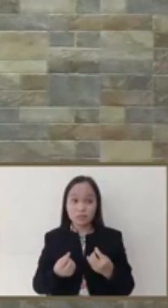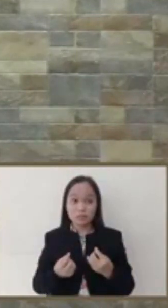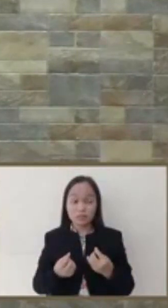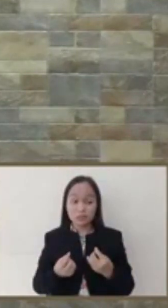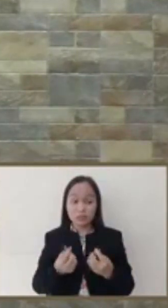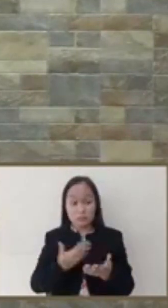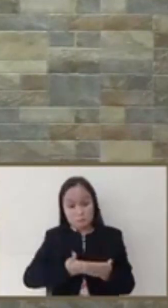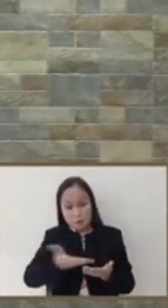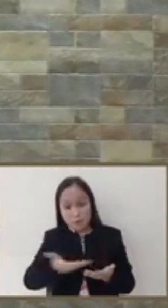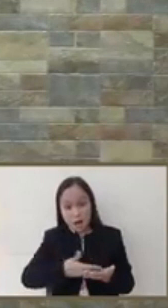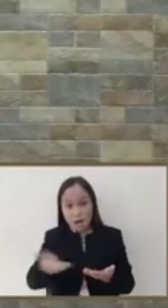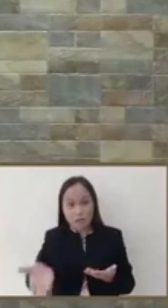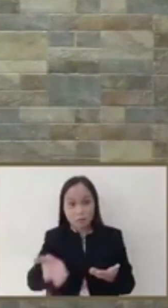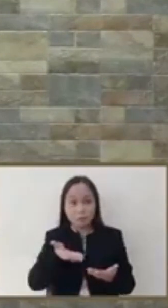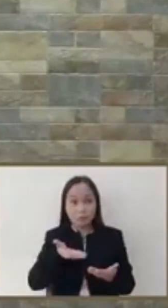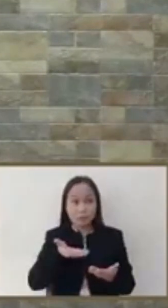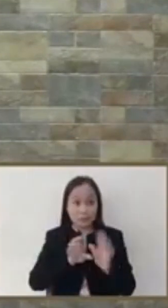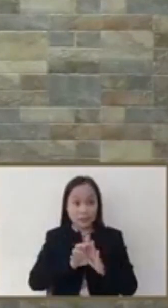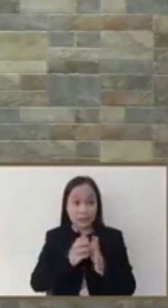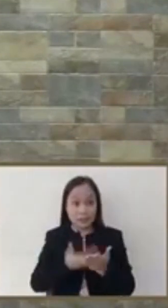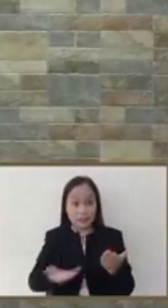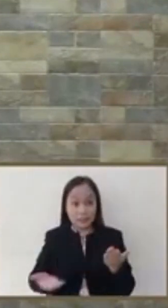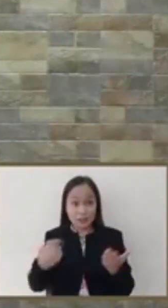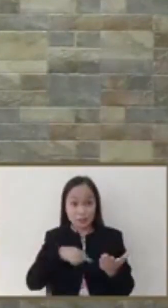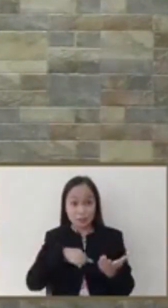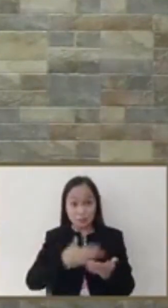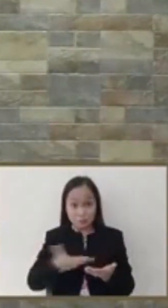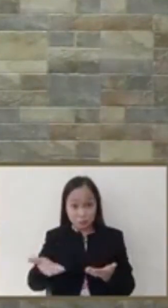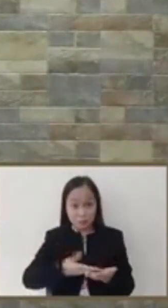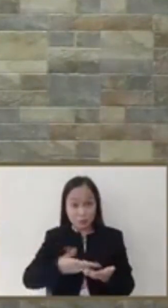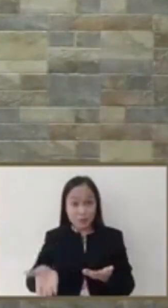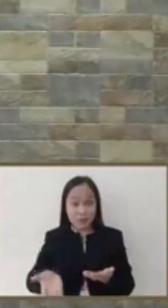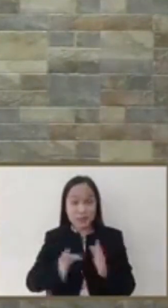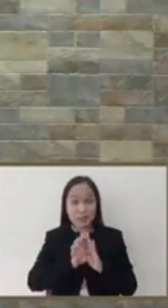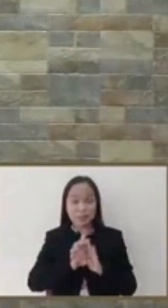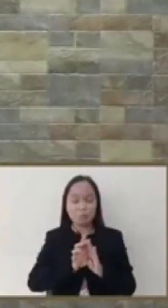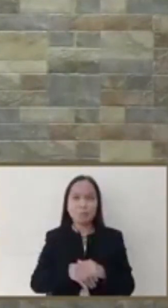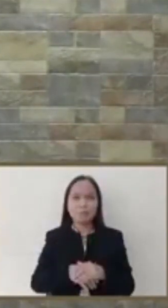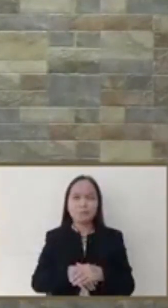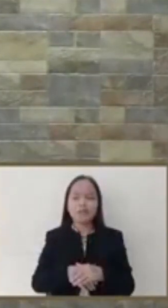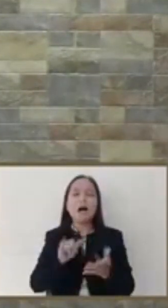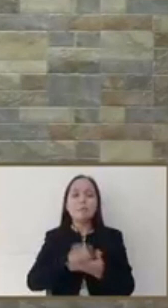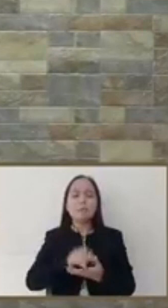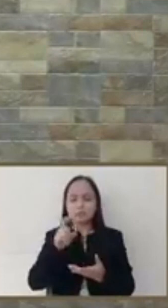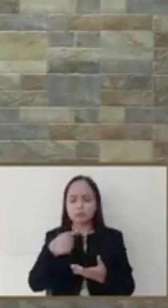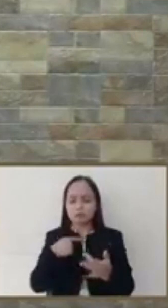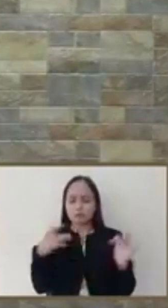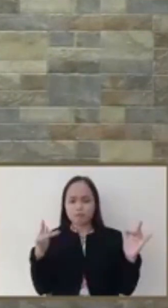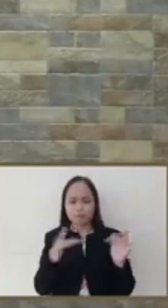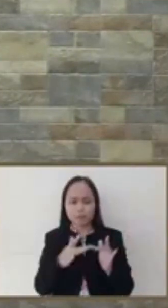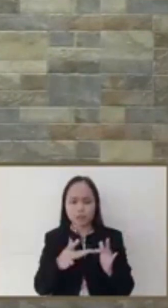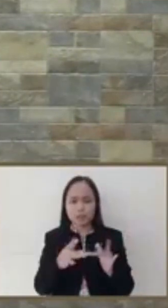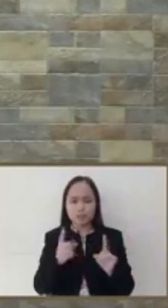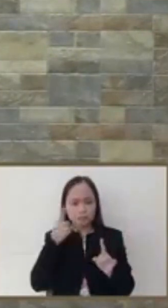uukulan natin, pinaglalagakan natin ng ating pananalapi. Kapatid, may kinalaman yan dapat sa ating pamilya. So what's the goal?